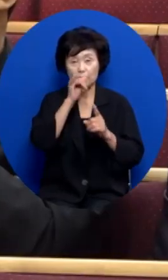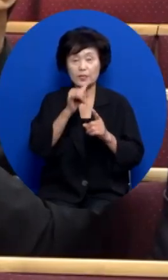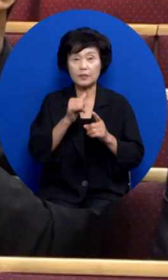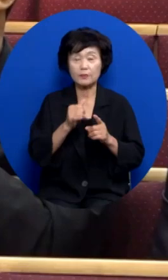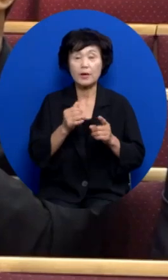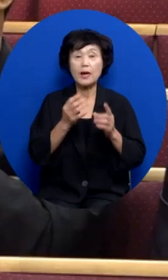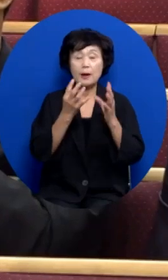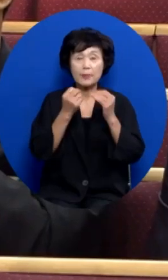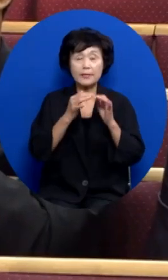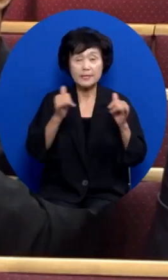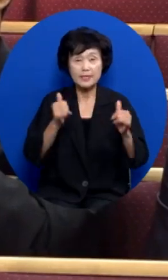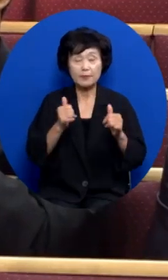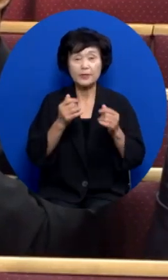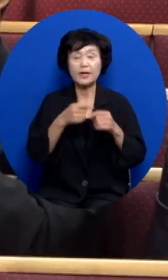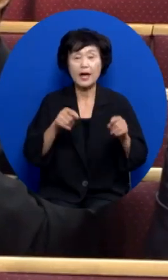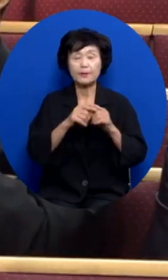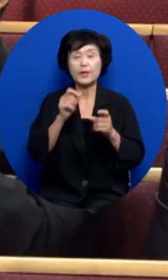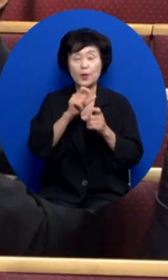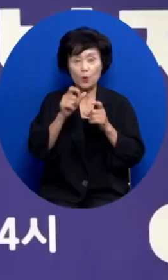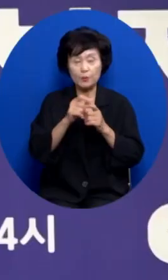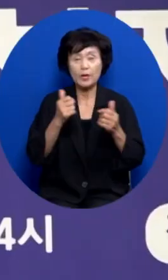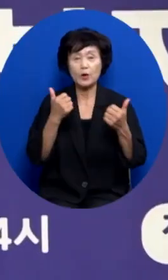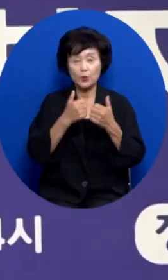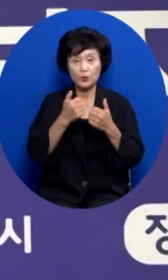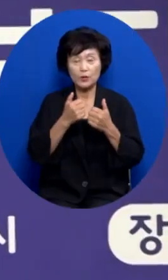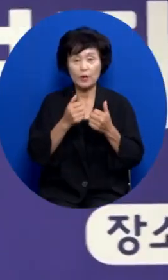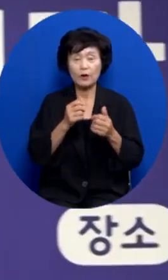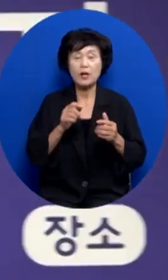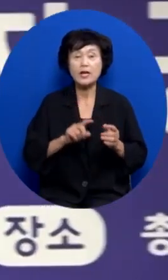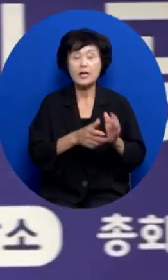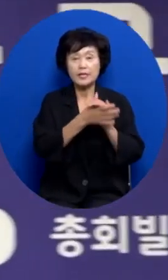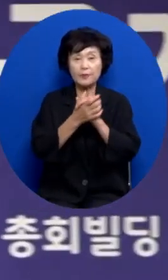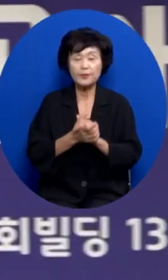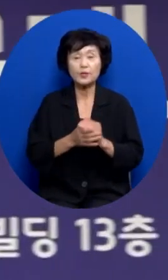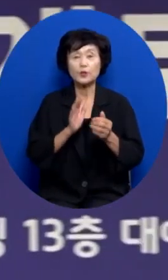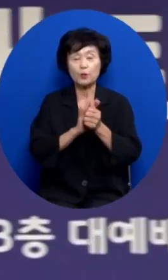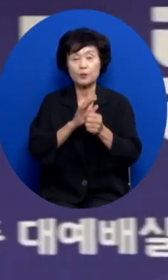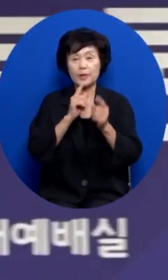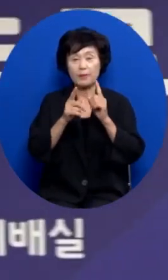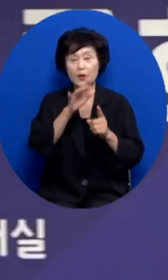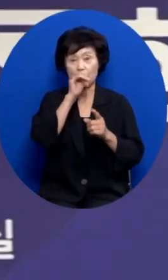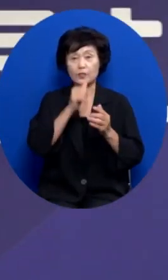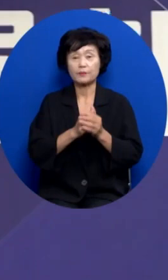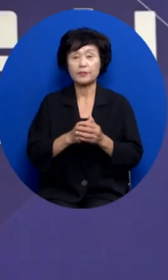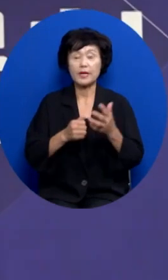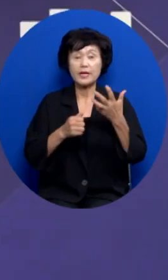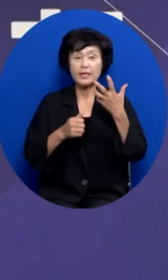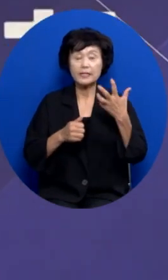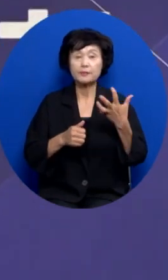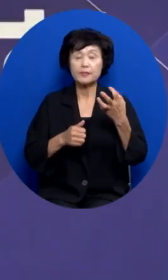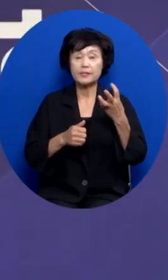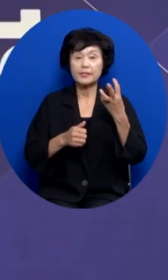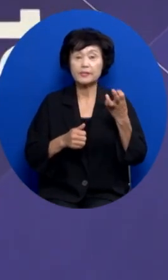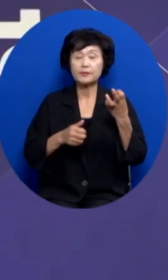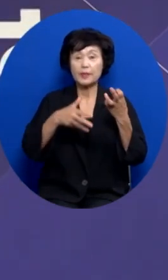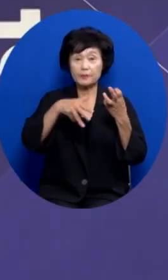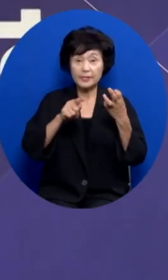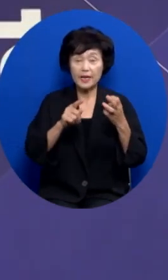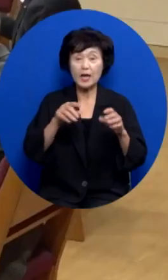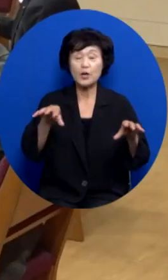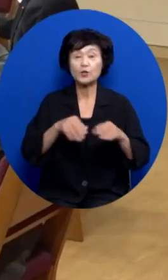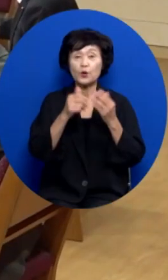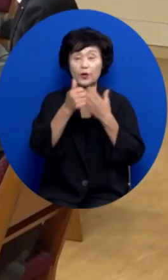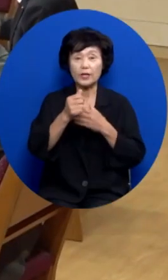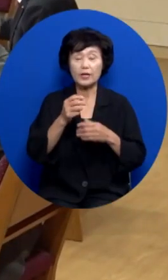맞대고 고민해 교회 현장을 돕겠다고 전했습니다. 기독교 한국침례회 제113차 총회는 오는 9월 18일